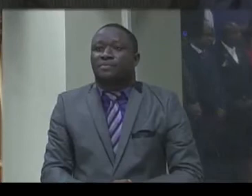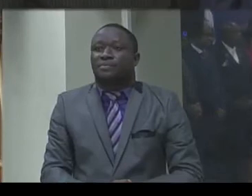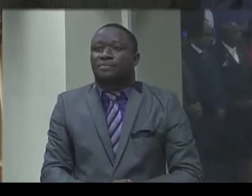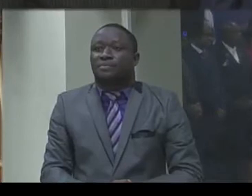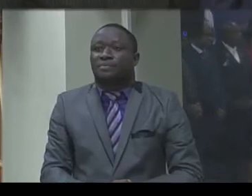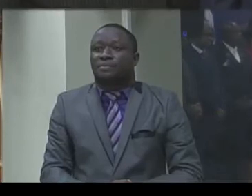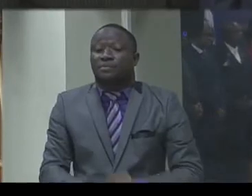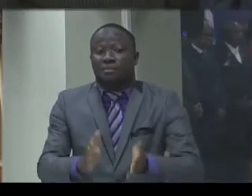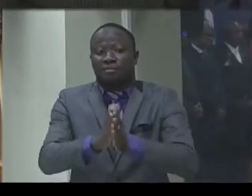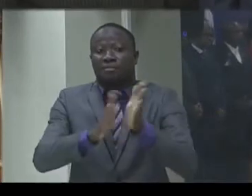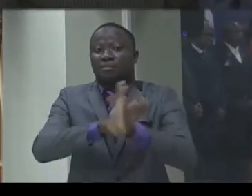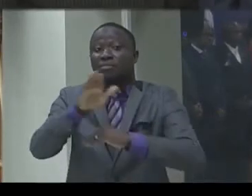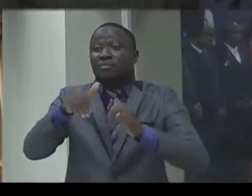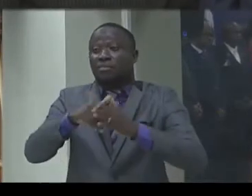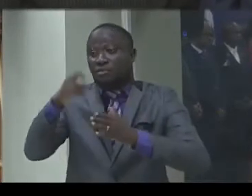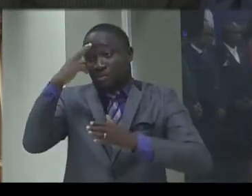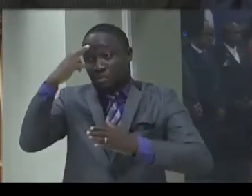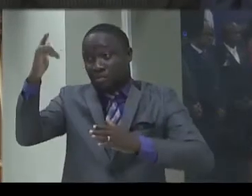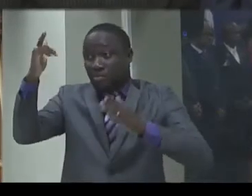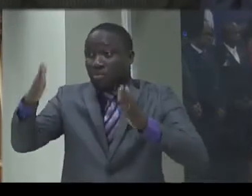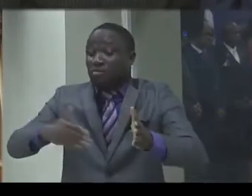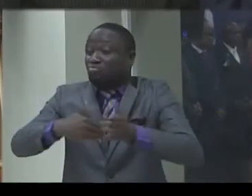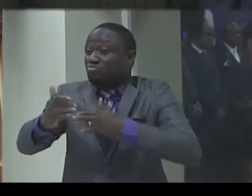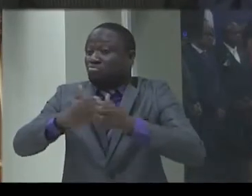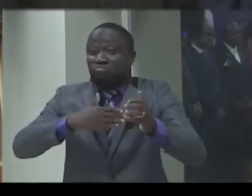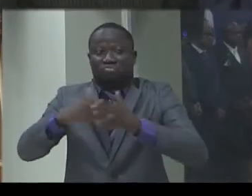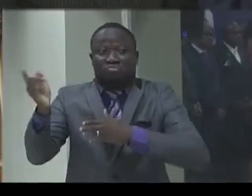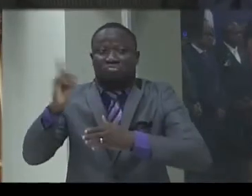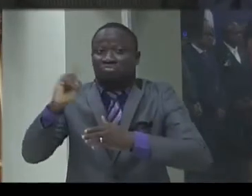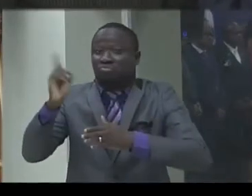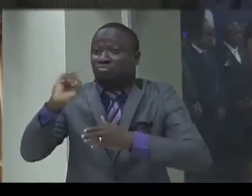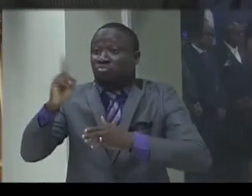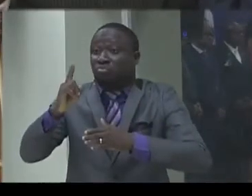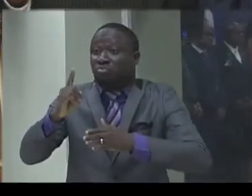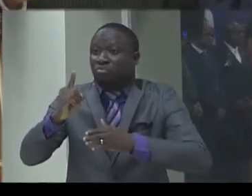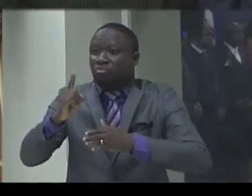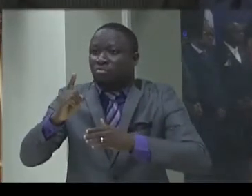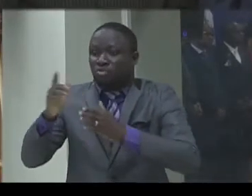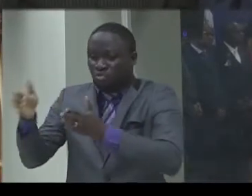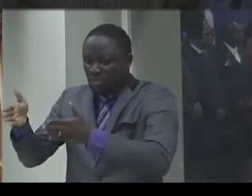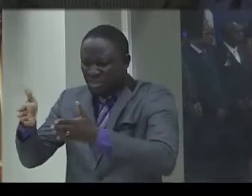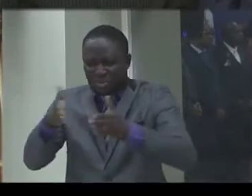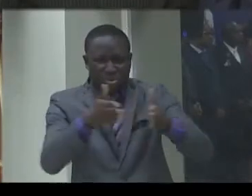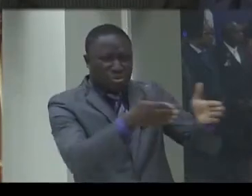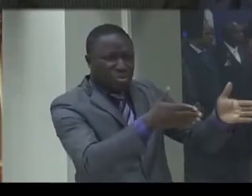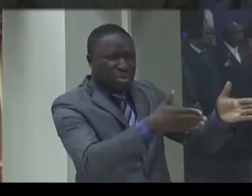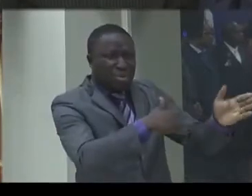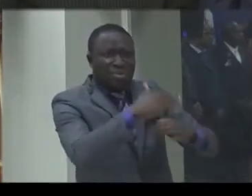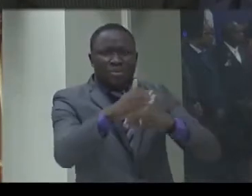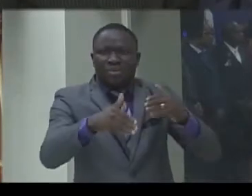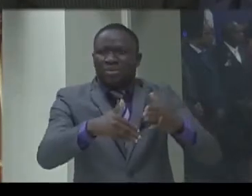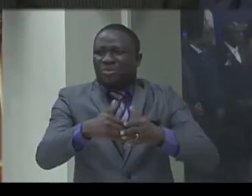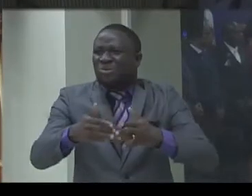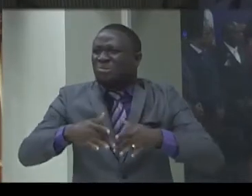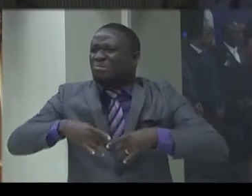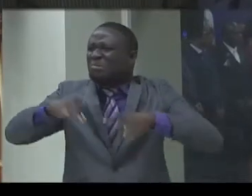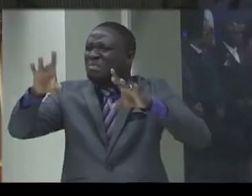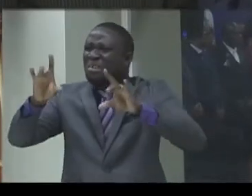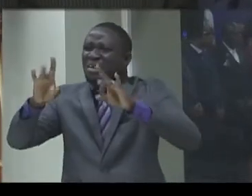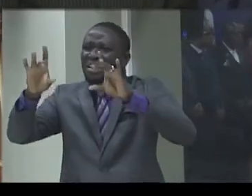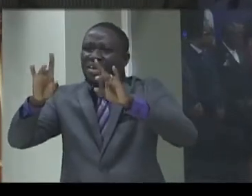mwen mande tout aisyen ala hon bade pou nou mwete soukote tout chirepite